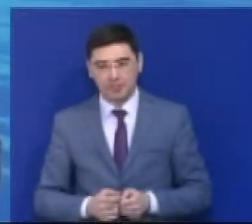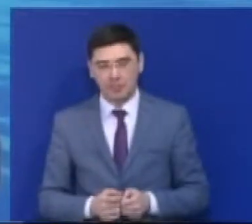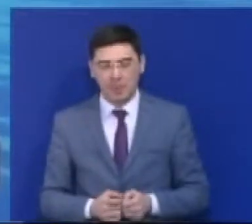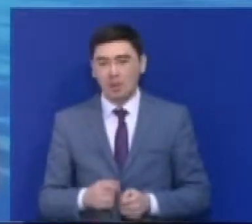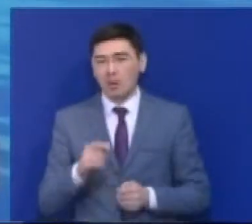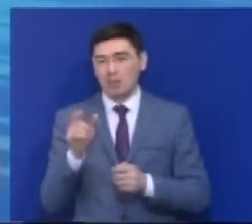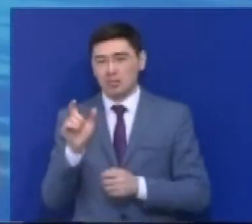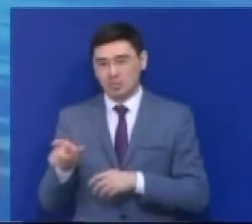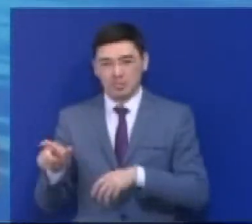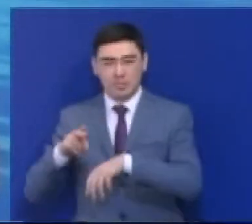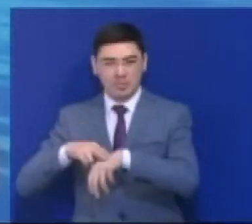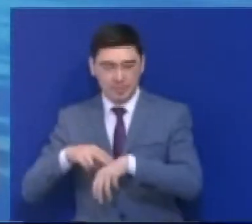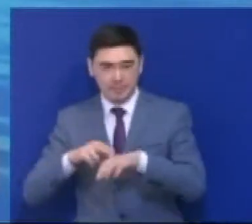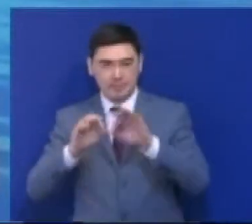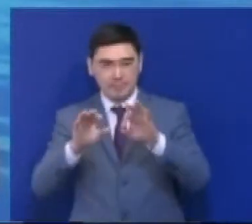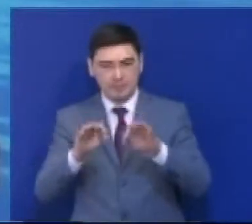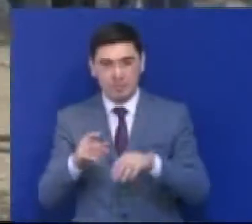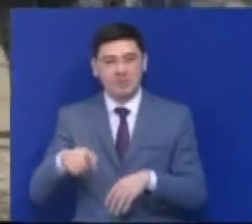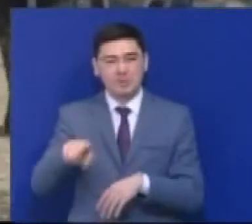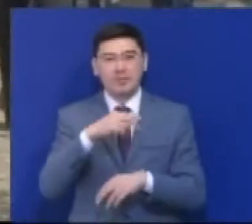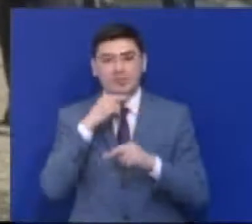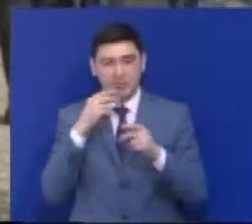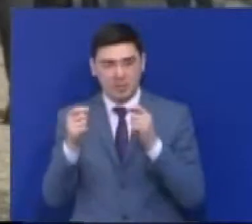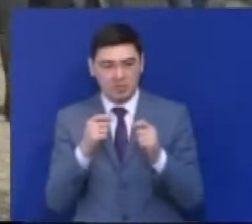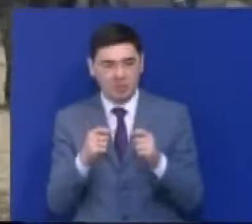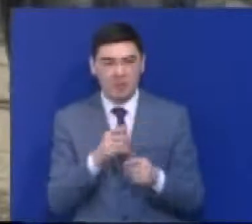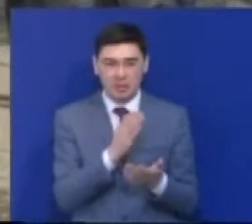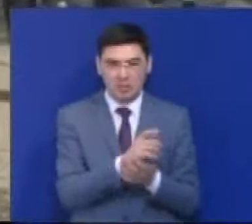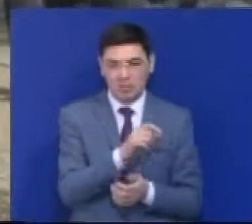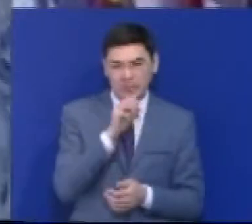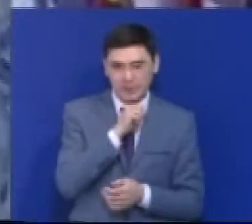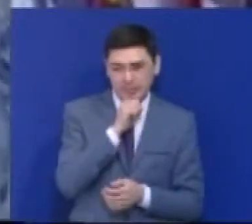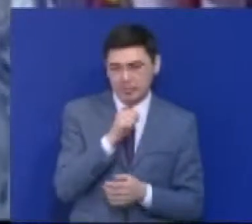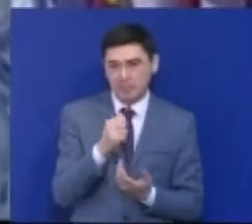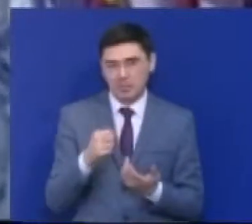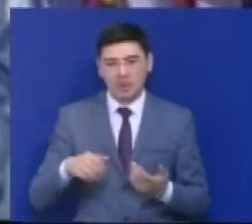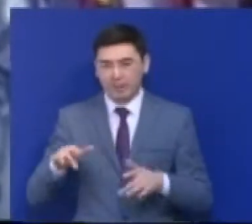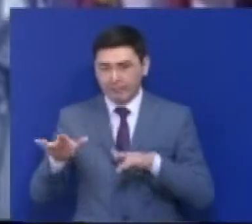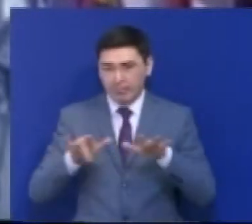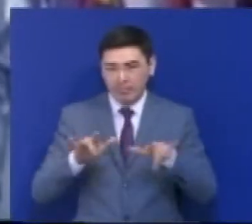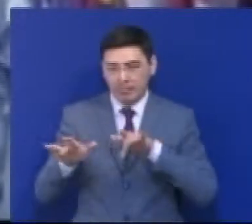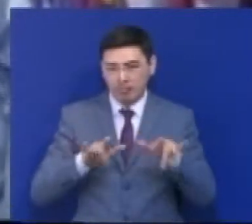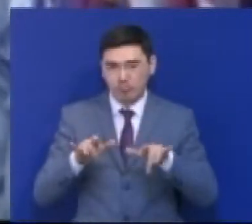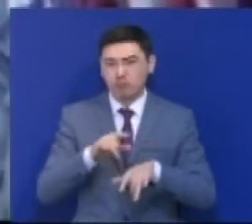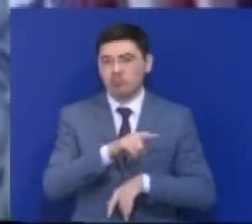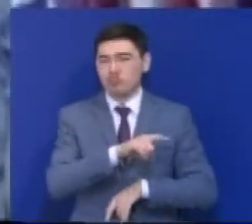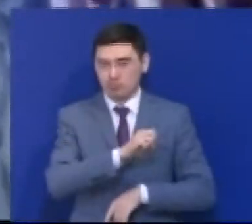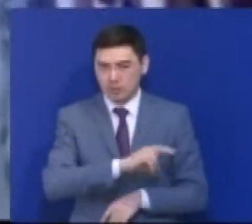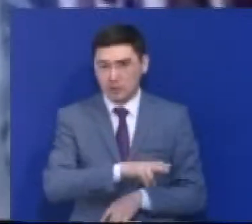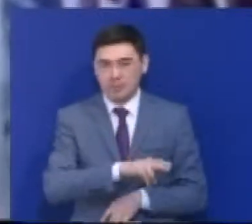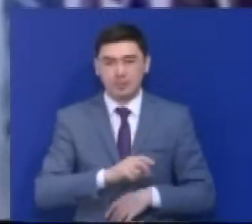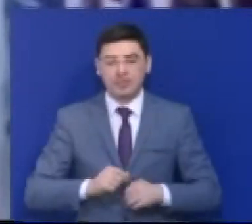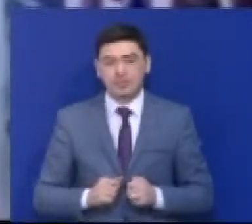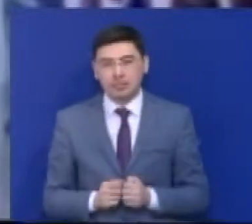өз дүниелеріне абай болуға шақырады. Қалта ұрылары қоғамдық орындарда жұмыс істеуге кәсіптенген. Адам көп